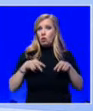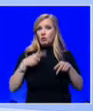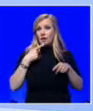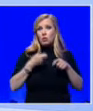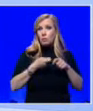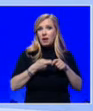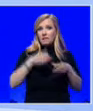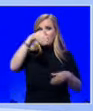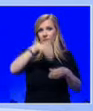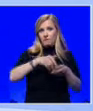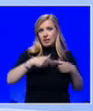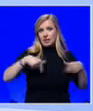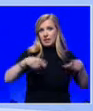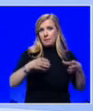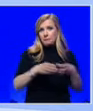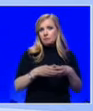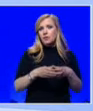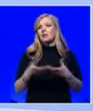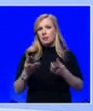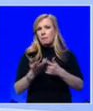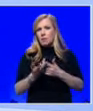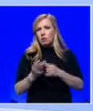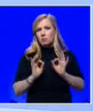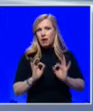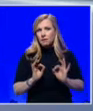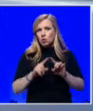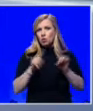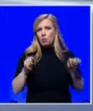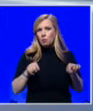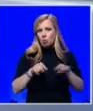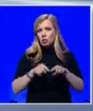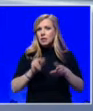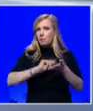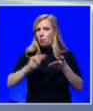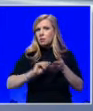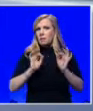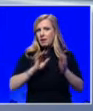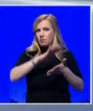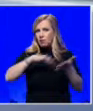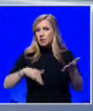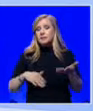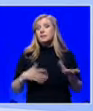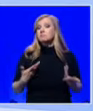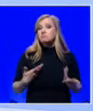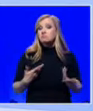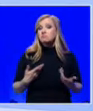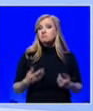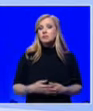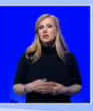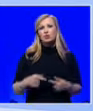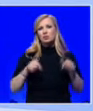правят членовете след приключване на изборния ден. Да преброят правилно бюлетините и да попълнят протоколите. Но това не може да